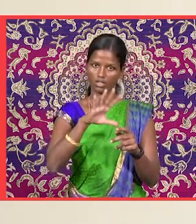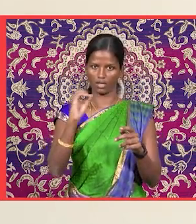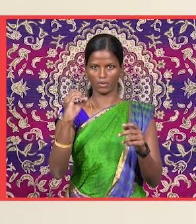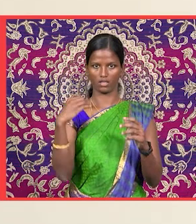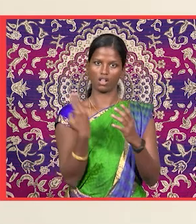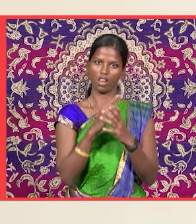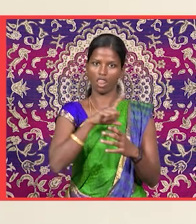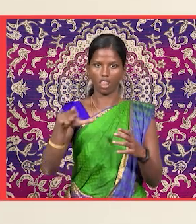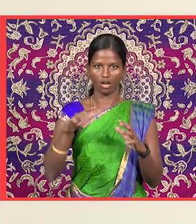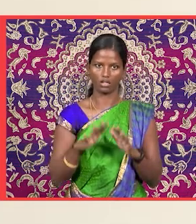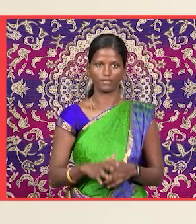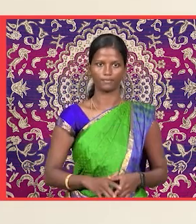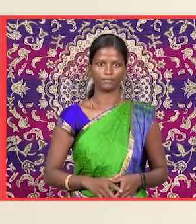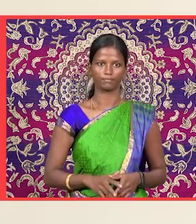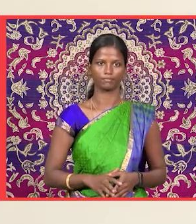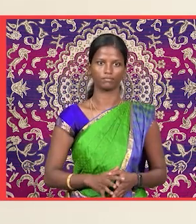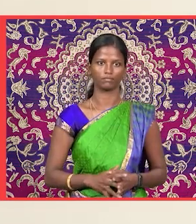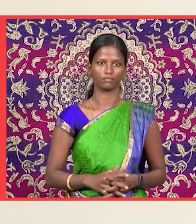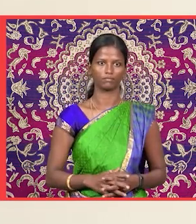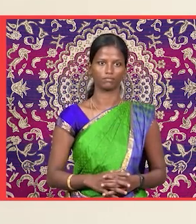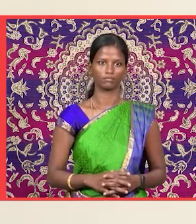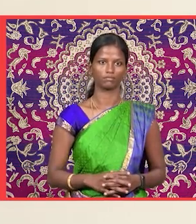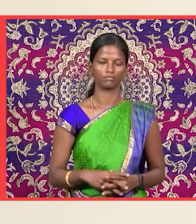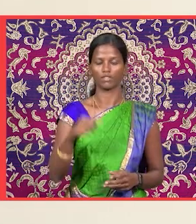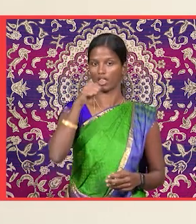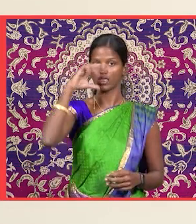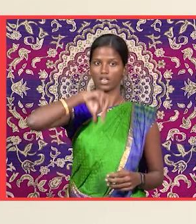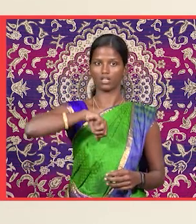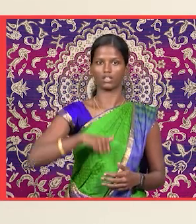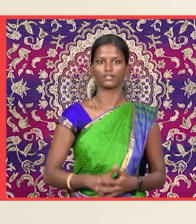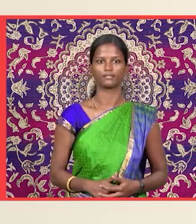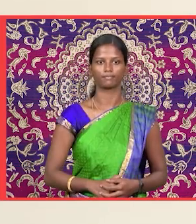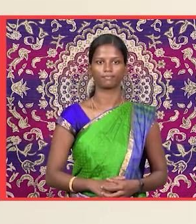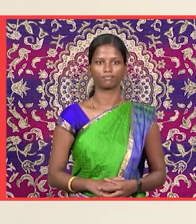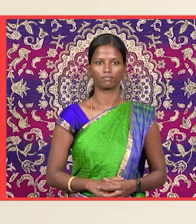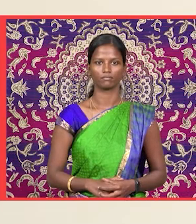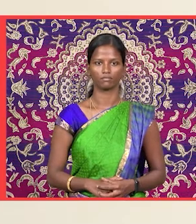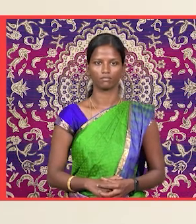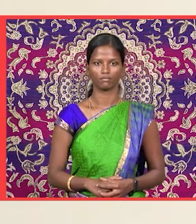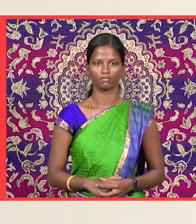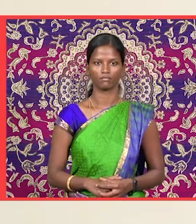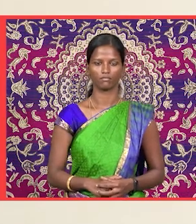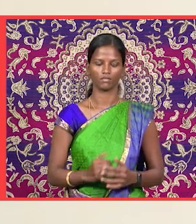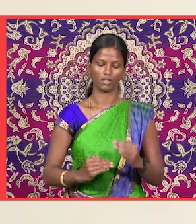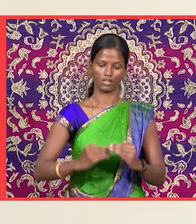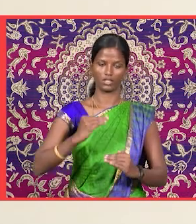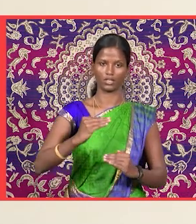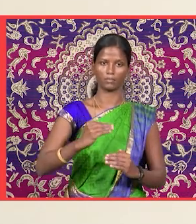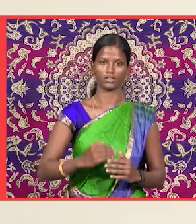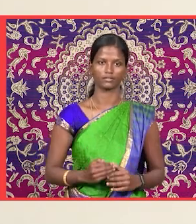தண்ணீர் நிரம்ப